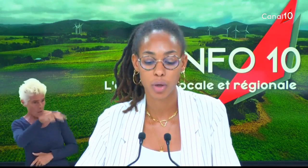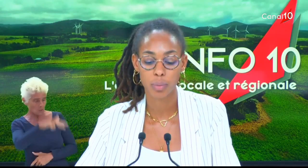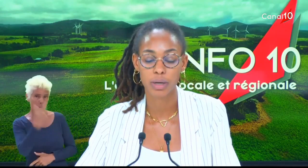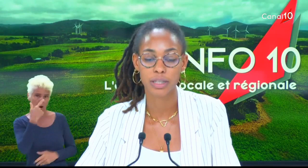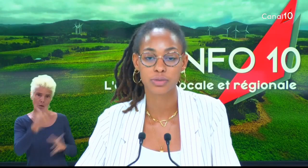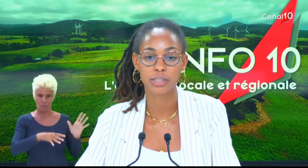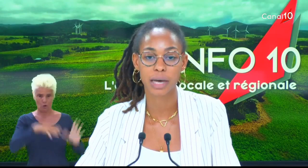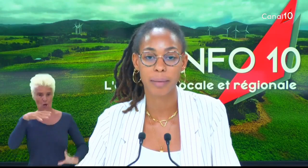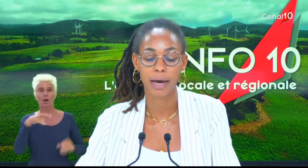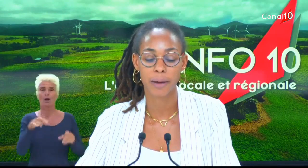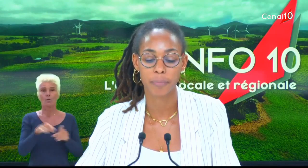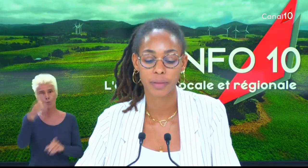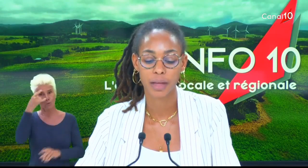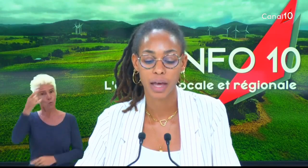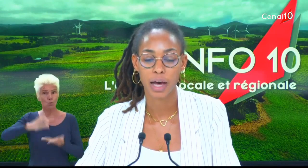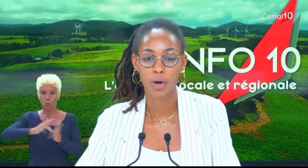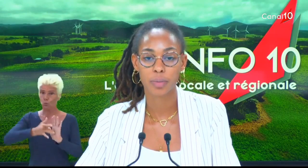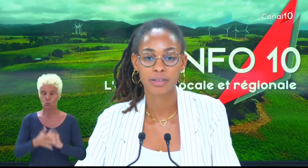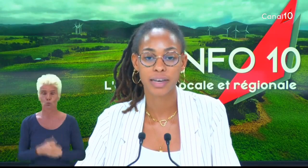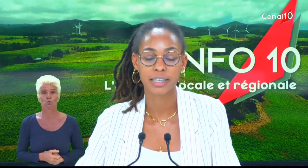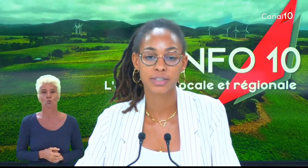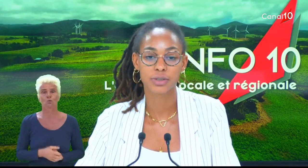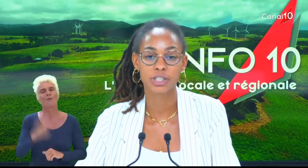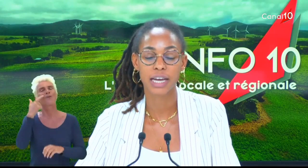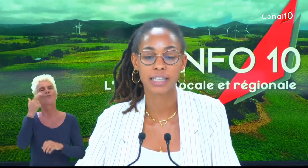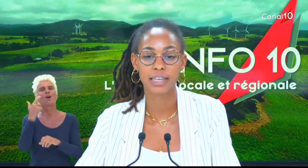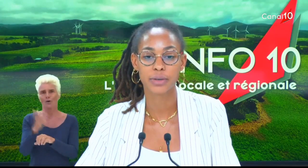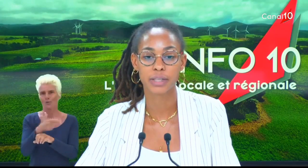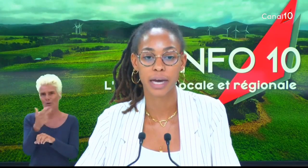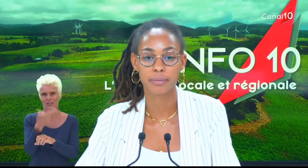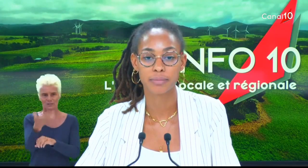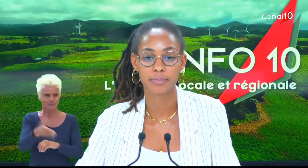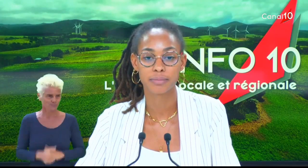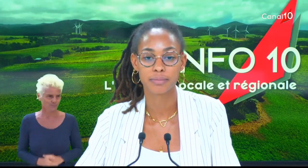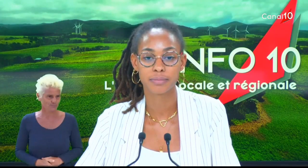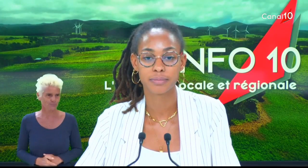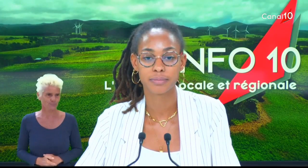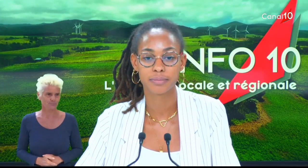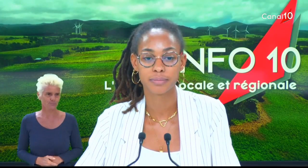durable pour les ultramarins un reportage de Charlie